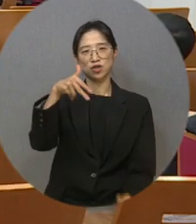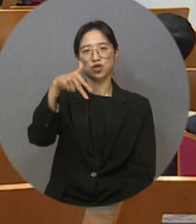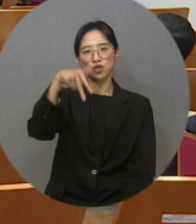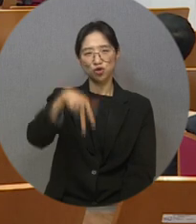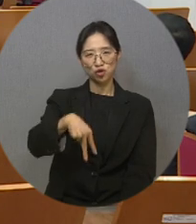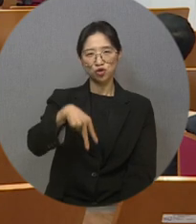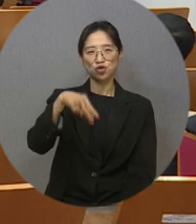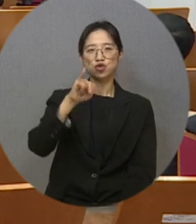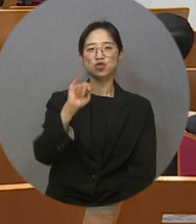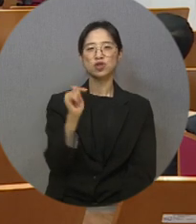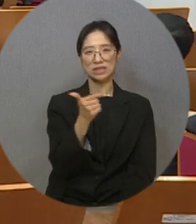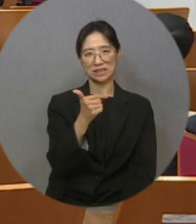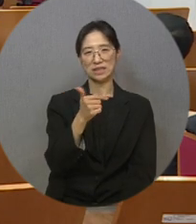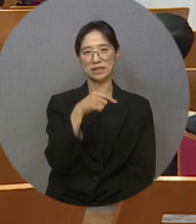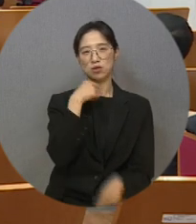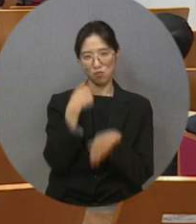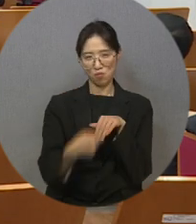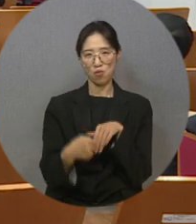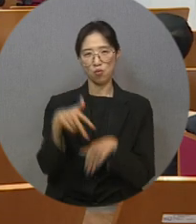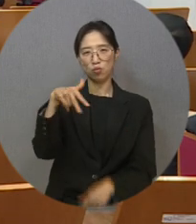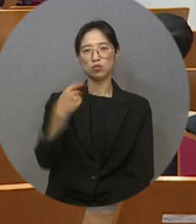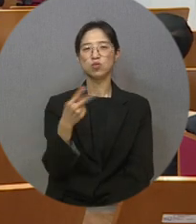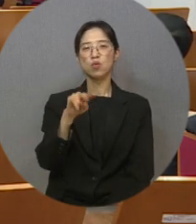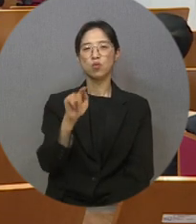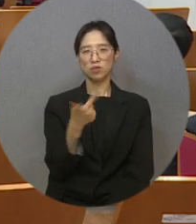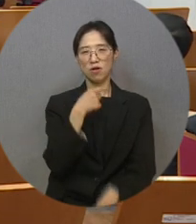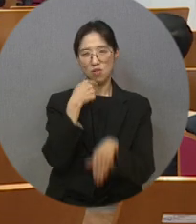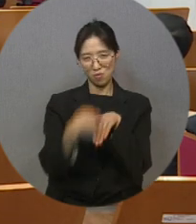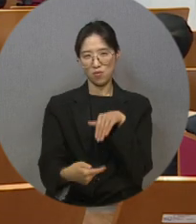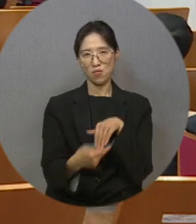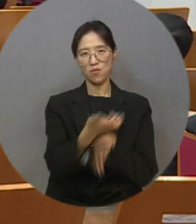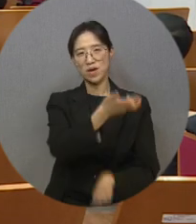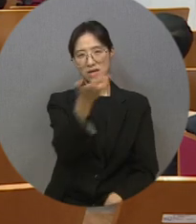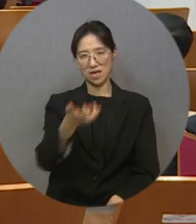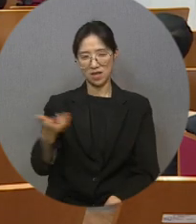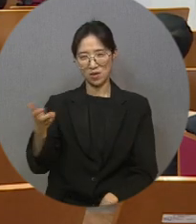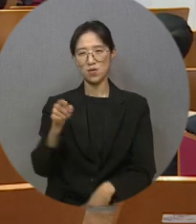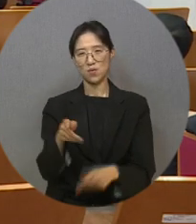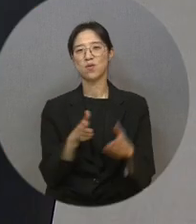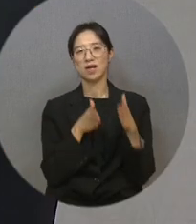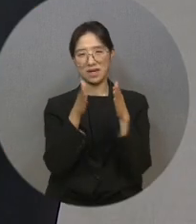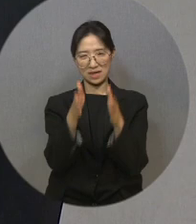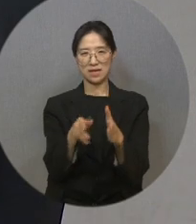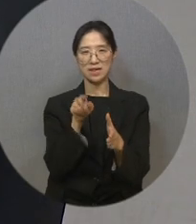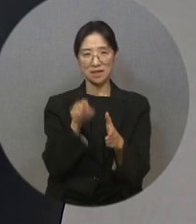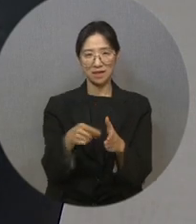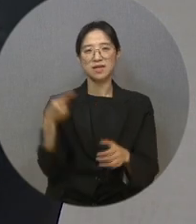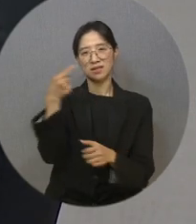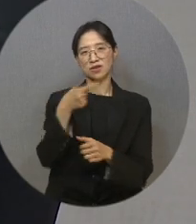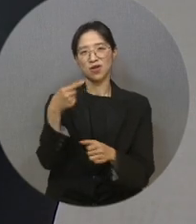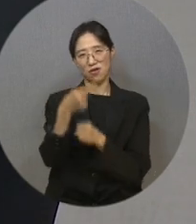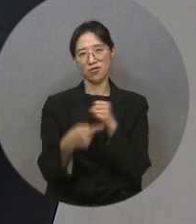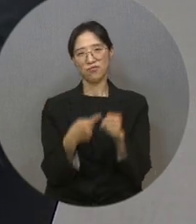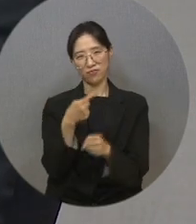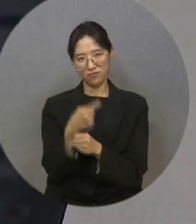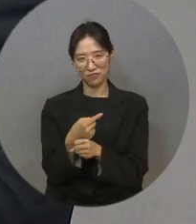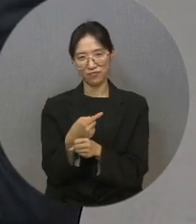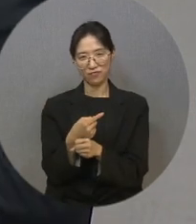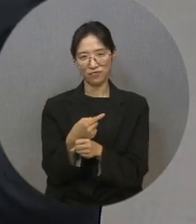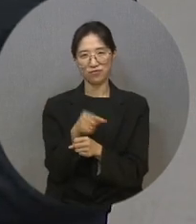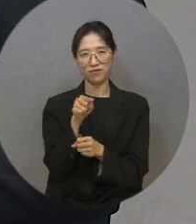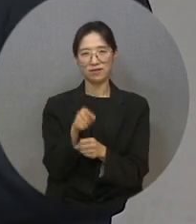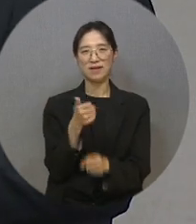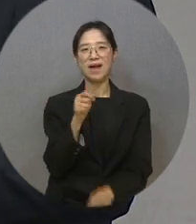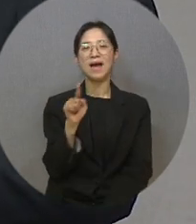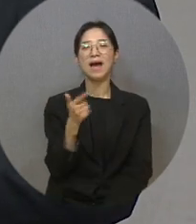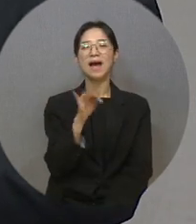쭈신족, 우리 조선족이 이동하는 경로입니다. 그리고 여기에서 천년 이게 이제